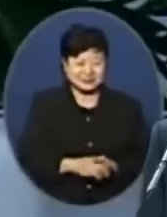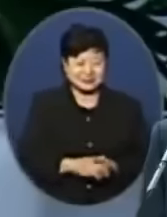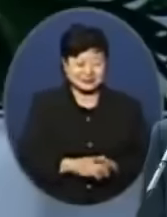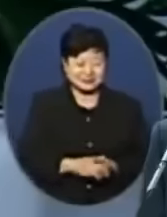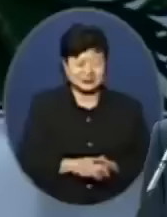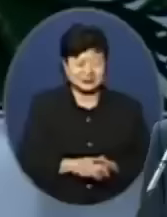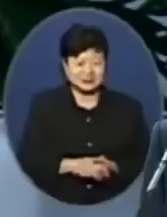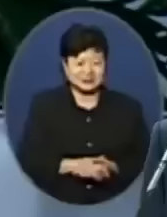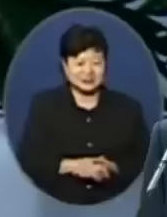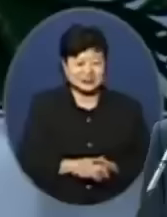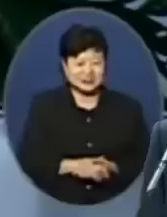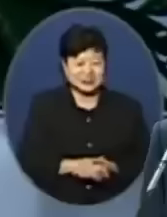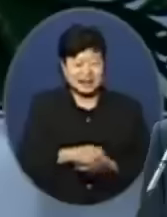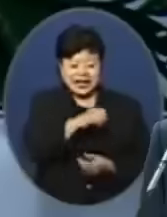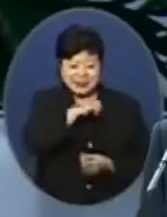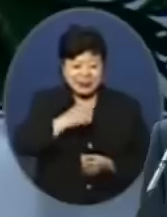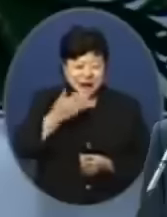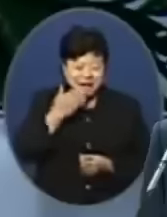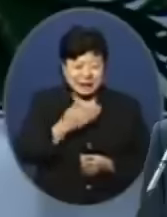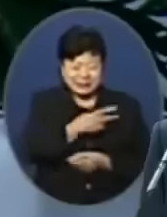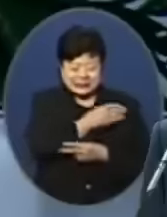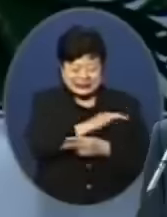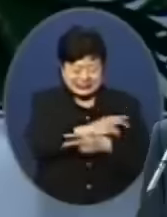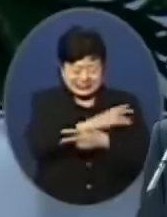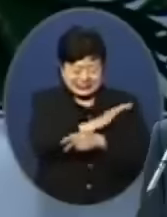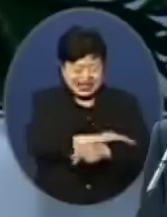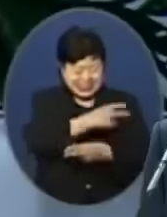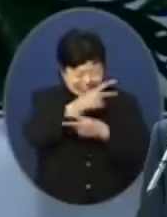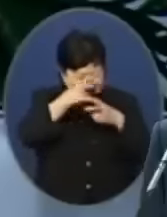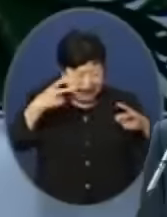밥맛 있어라, 잘 자라,